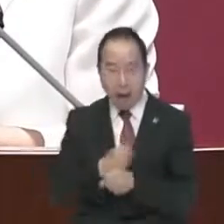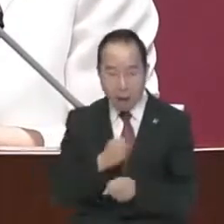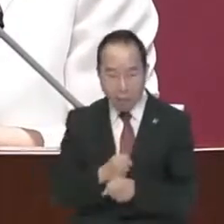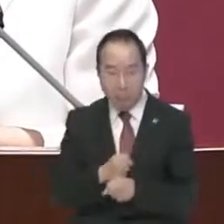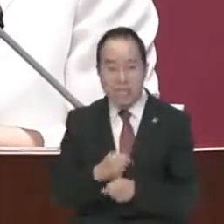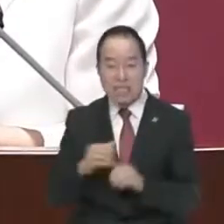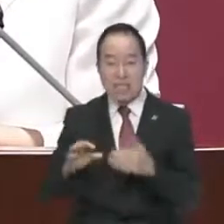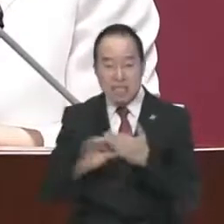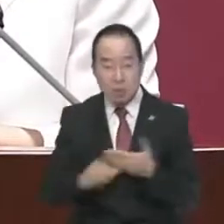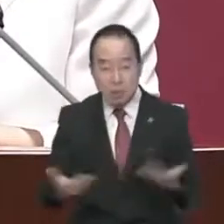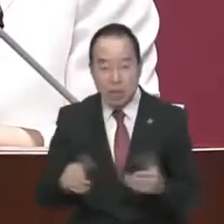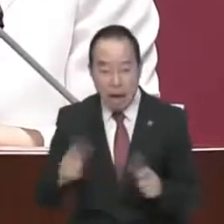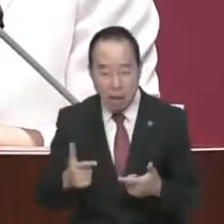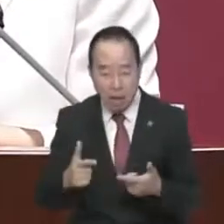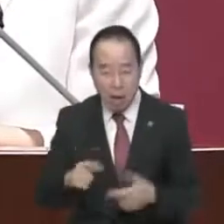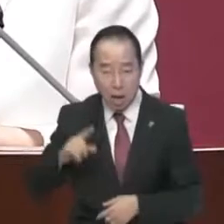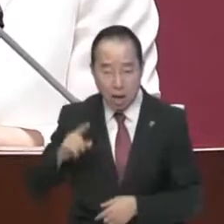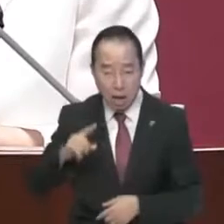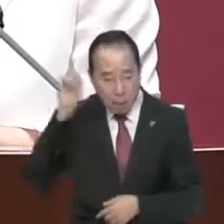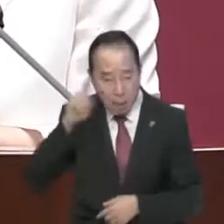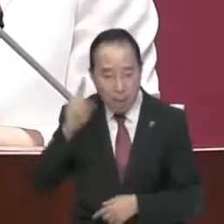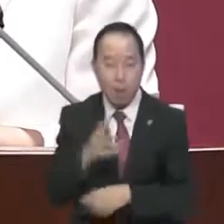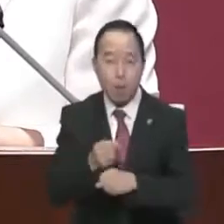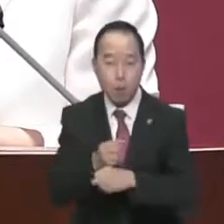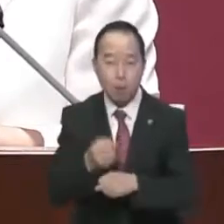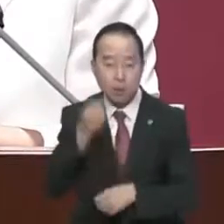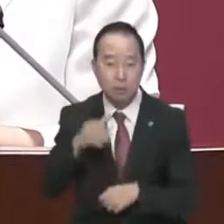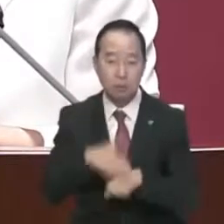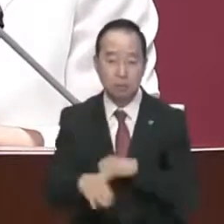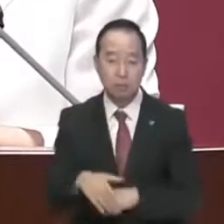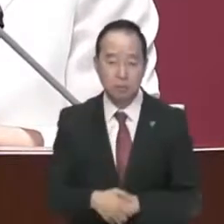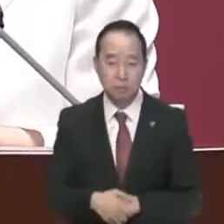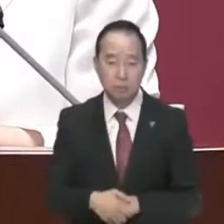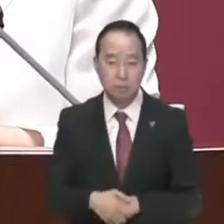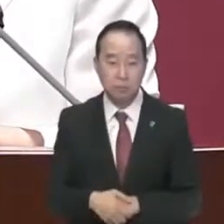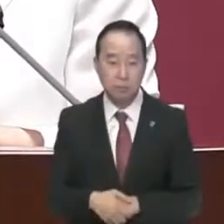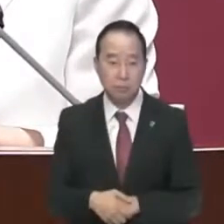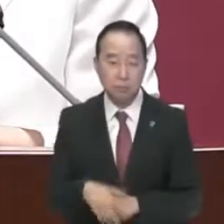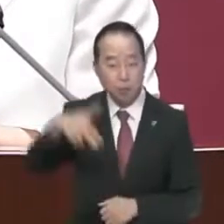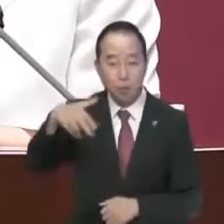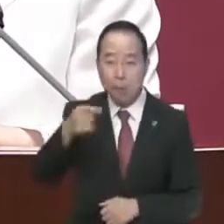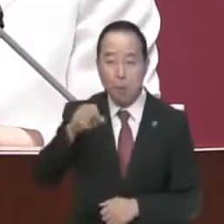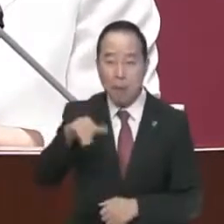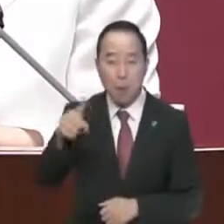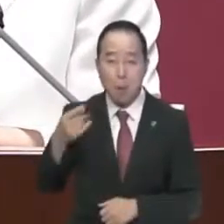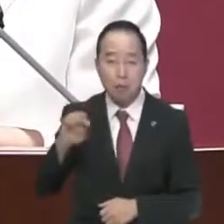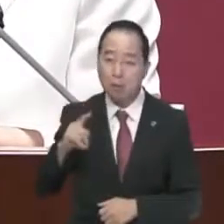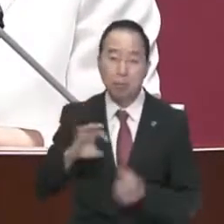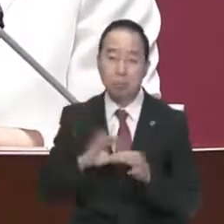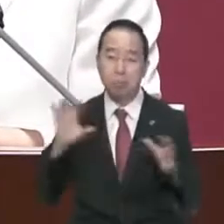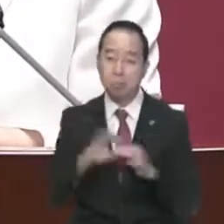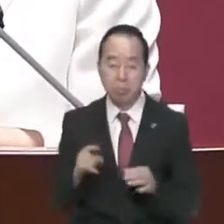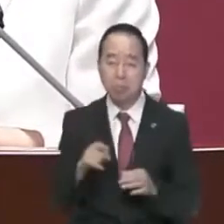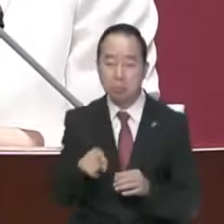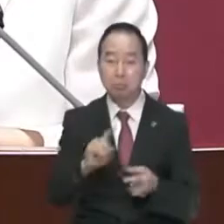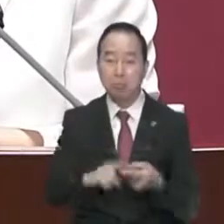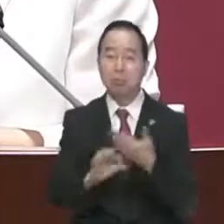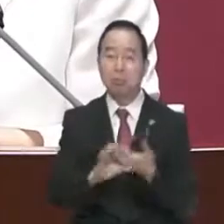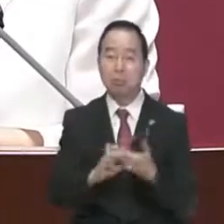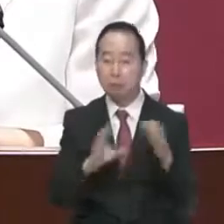아닌데 일용직으로 쓰고 있는 것이지요. 가이드라인에 따라서 정규직 전환 대상인데 조폐공사는 해당이 없다라고만 이야기를 하고 있습니다. 제가